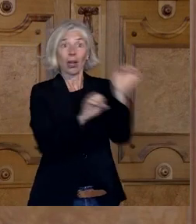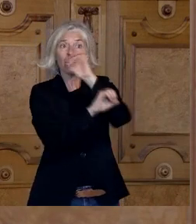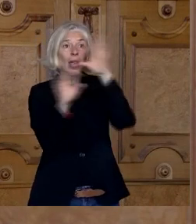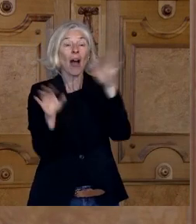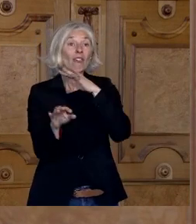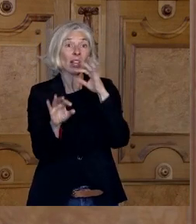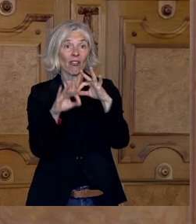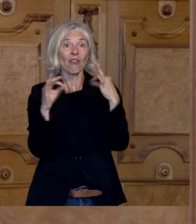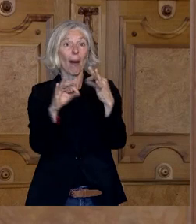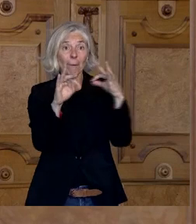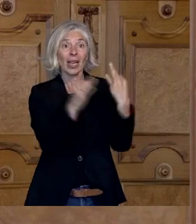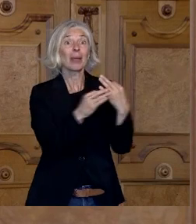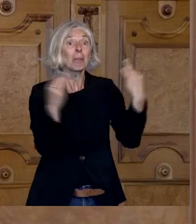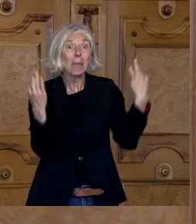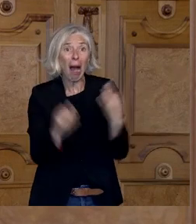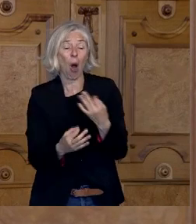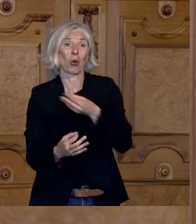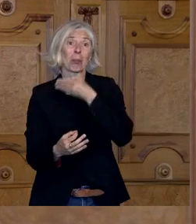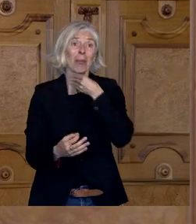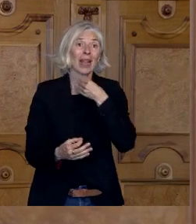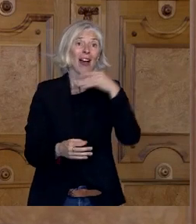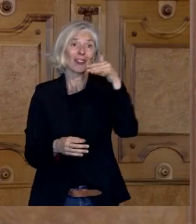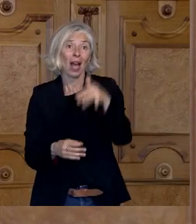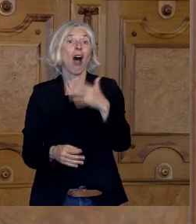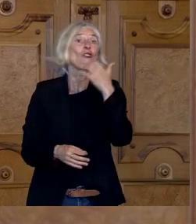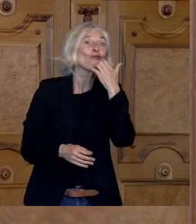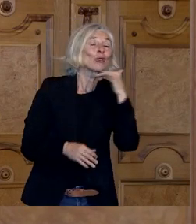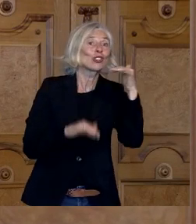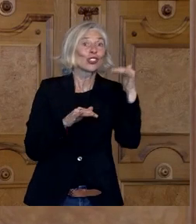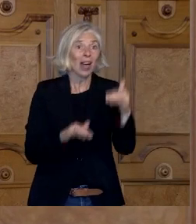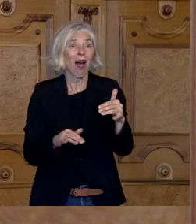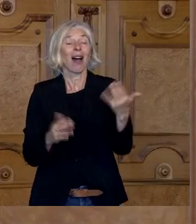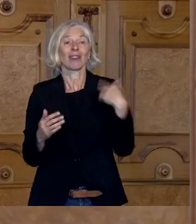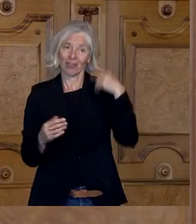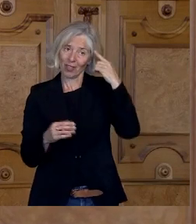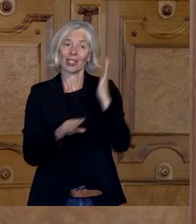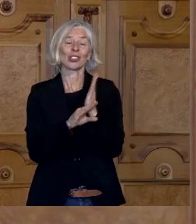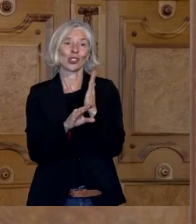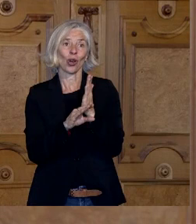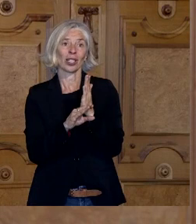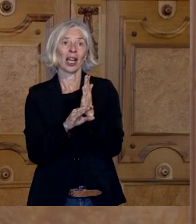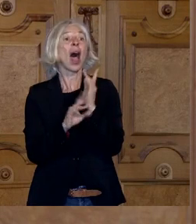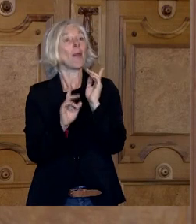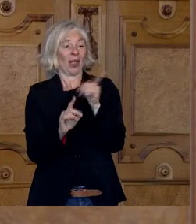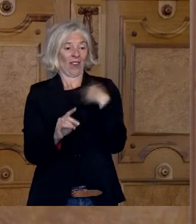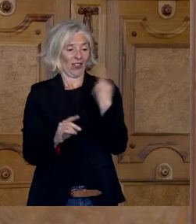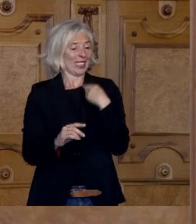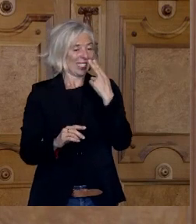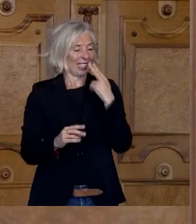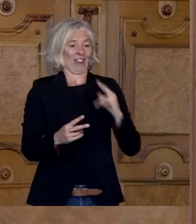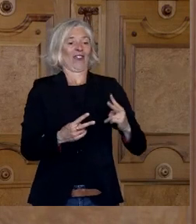Familien vorhanden ist. Ich sehe es aber für notwendiger an, dass wir schauen, dass die technische Ausstattung